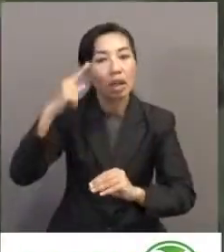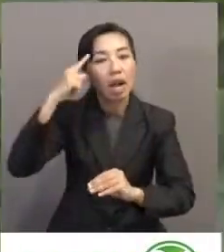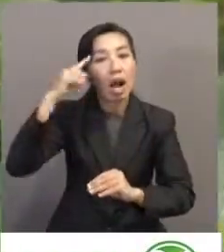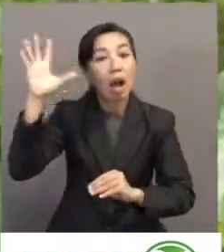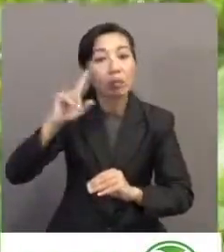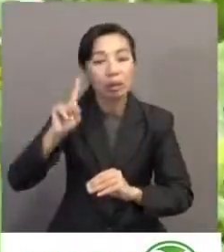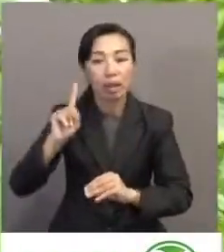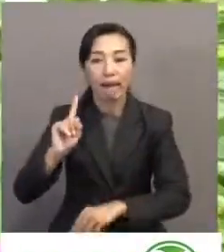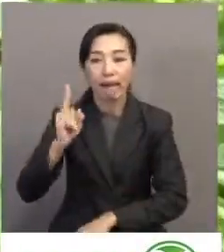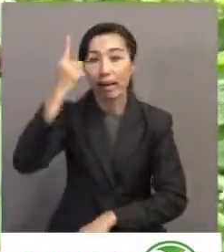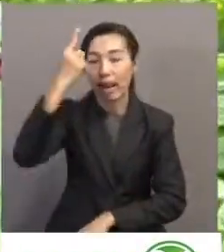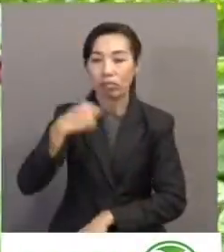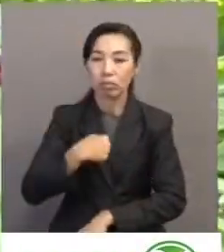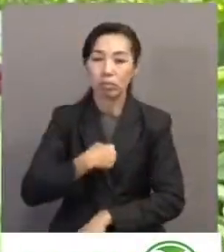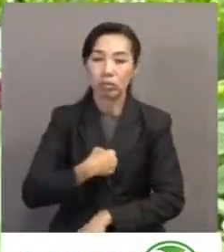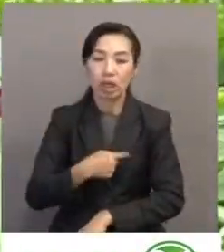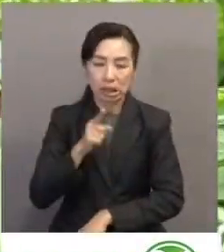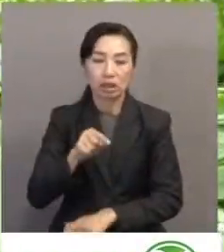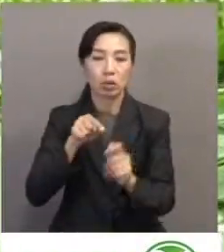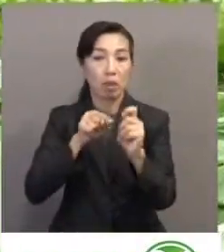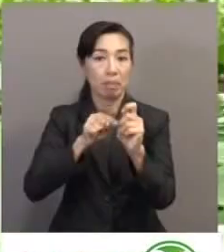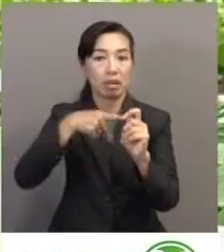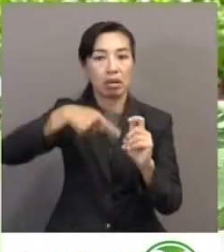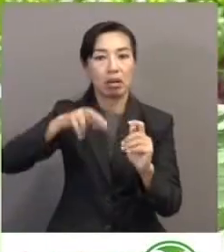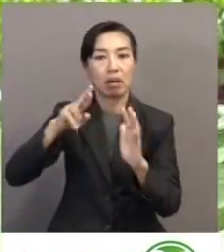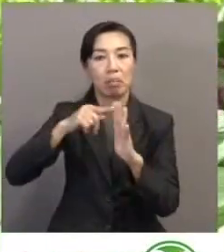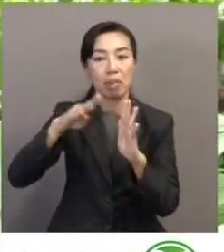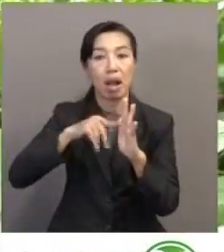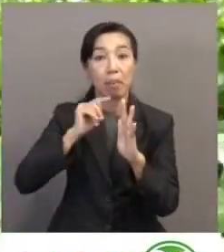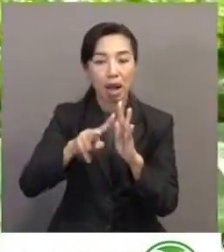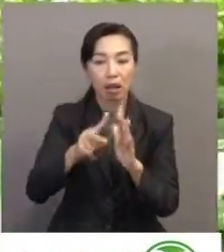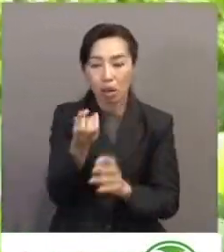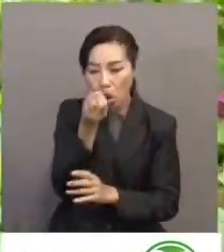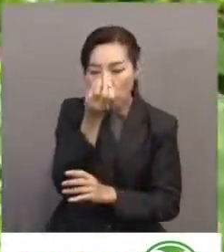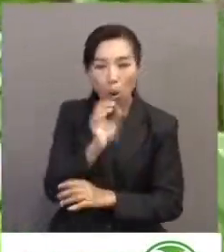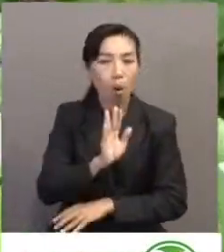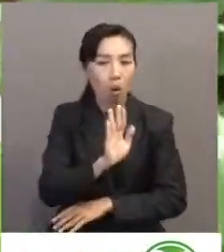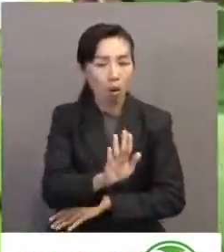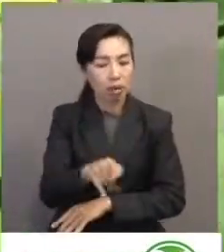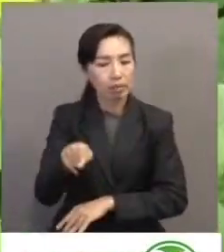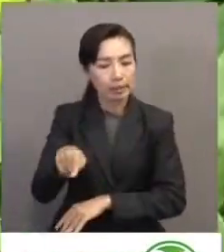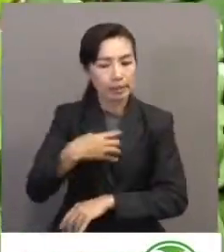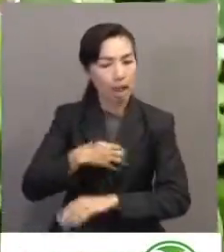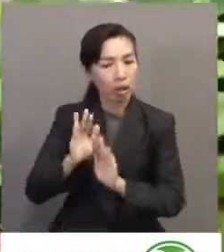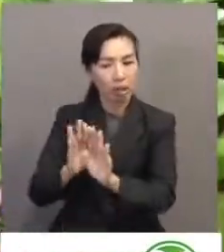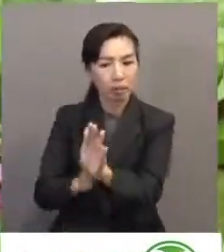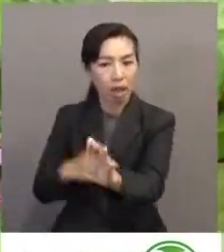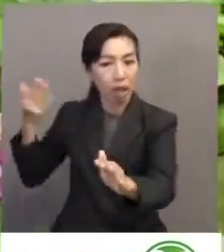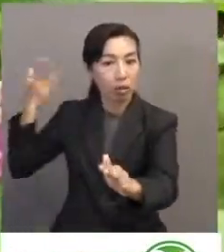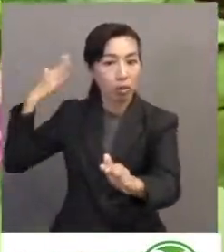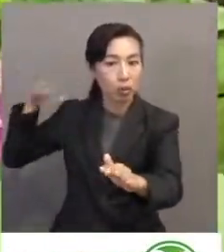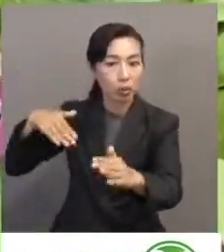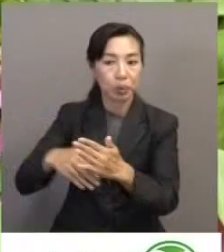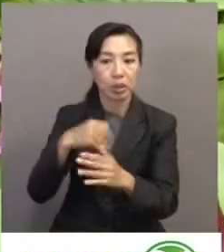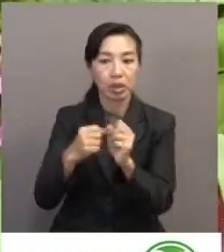แรกก็มาจากความเป็นคนพระบาทที่ต้องการอนุรักษ์ดอกไม้ท้องถิ่นชนิดนี้เอาไว้เมื่อ10ปีที่แล้วจนถึงวันนี้สวนด